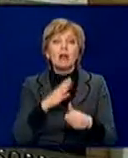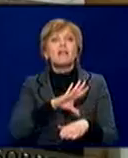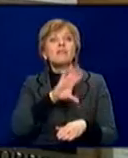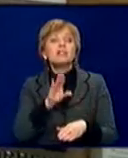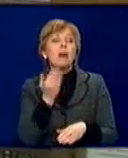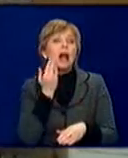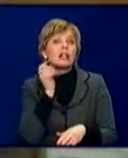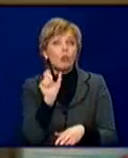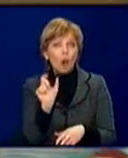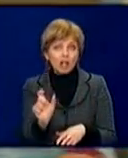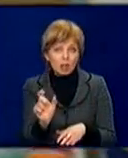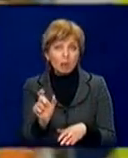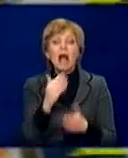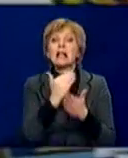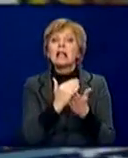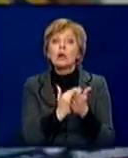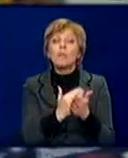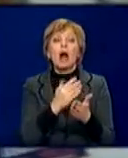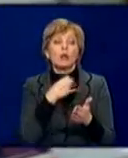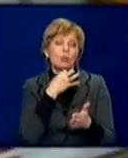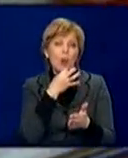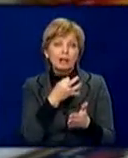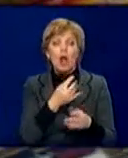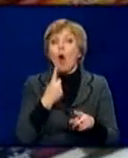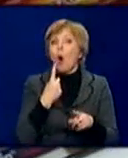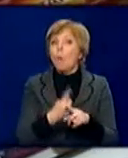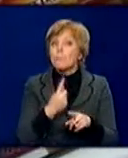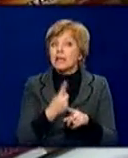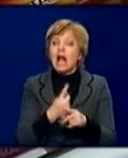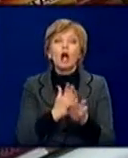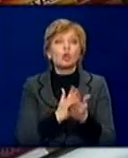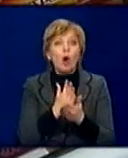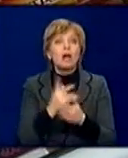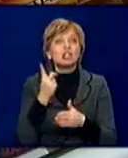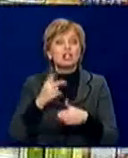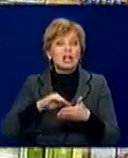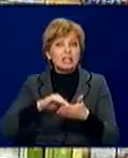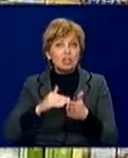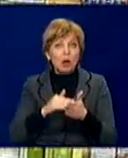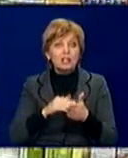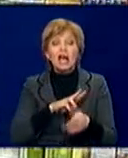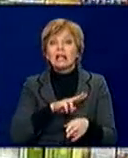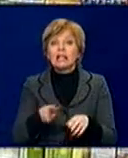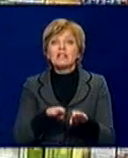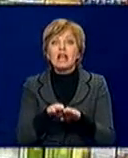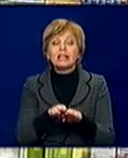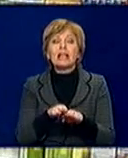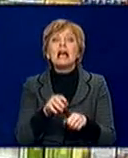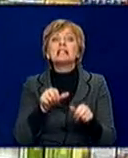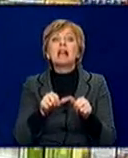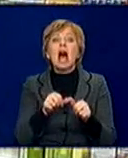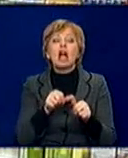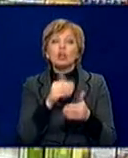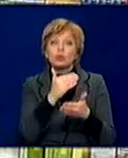nosaukumu. Tagad tā kļuvusi par likumā noteiktu obligātu normu. Vēl vakar bija situācija, ka vienā līdzvērtīgas efektivitātes zāļu grupā varēja būt